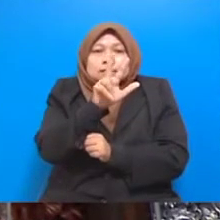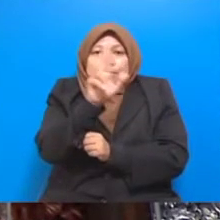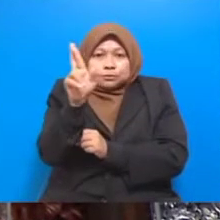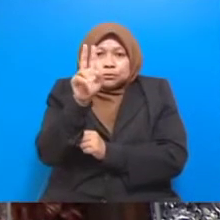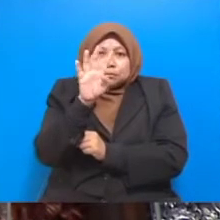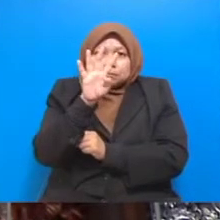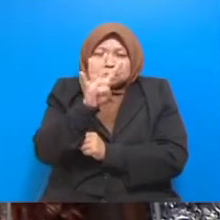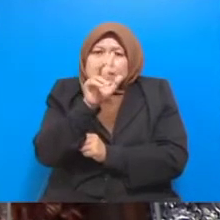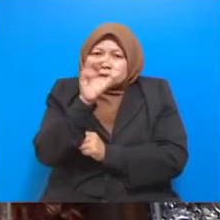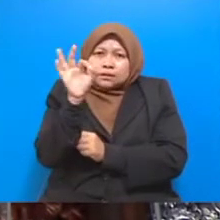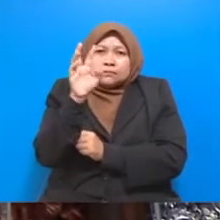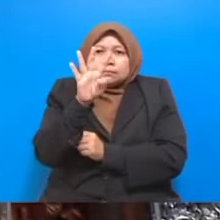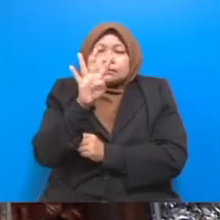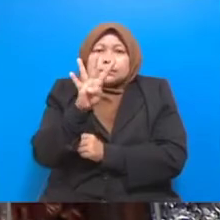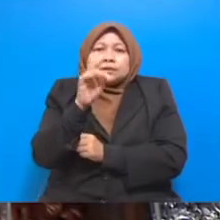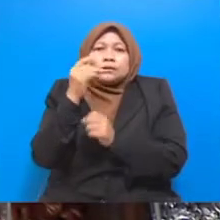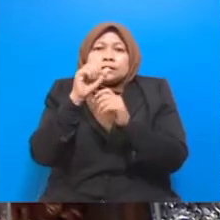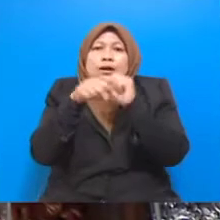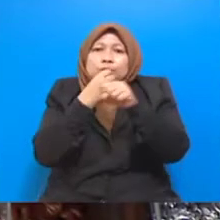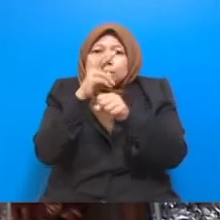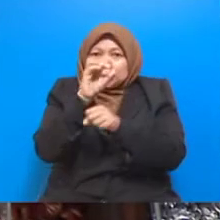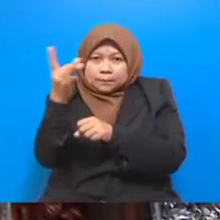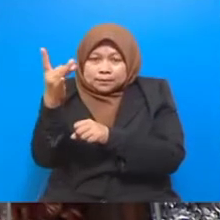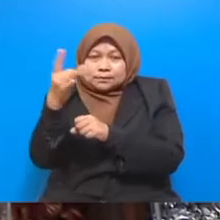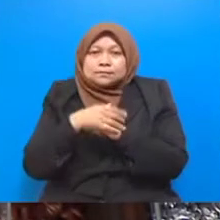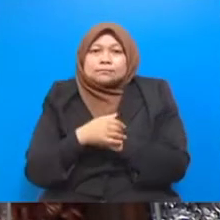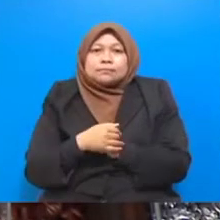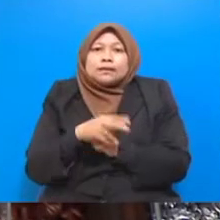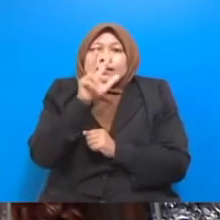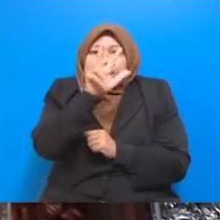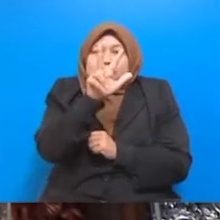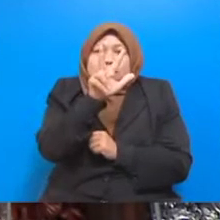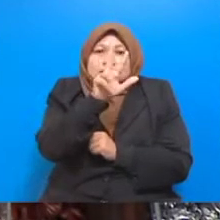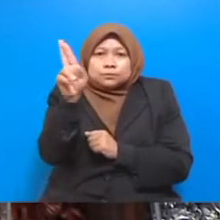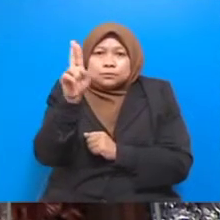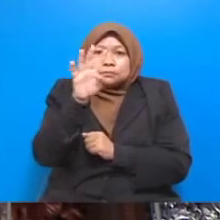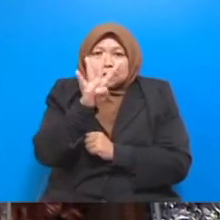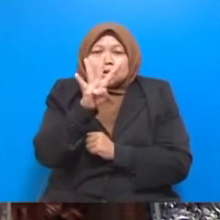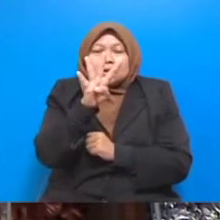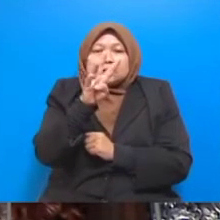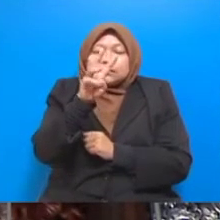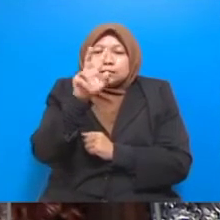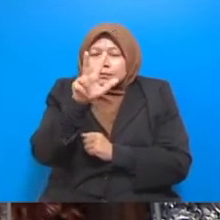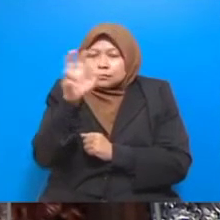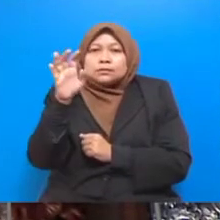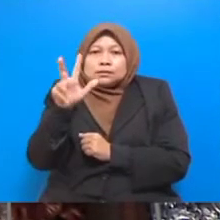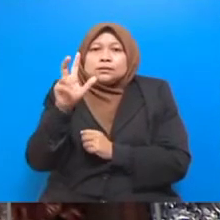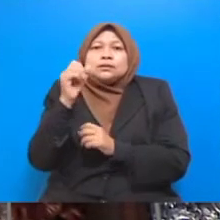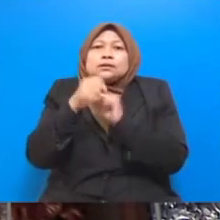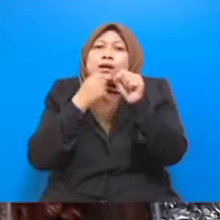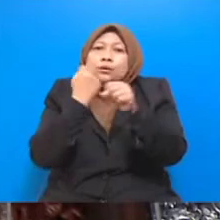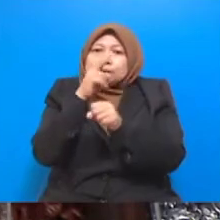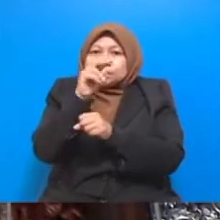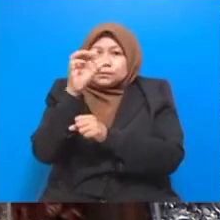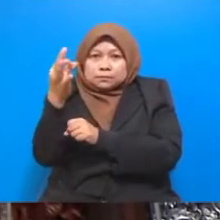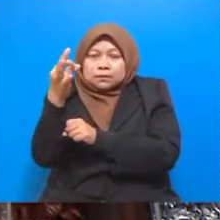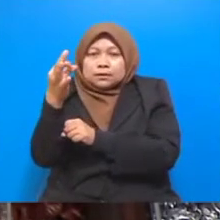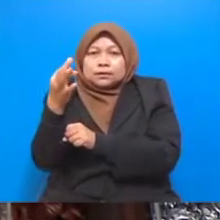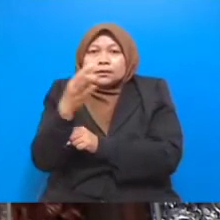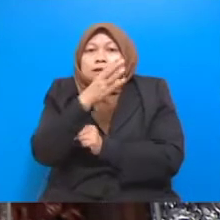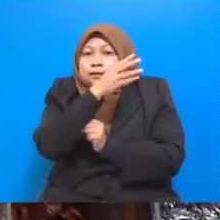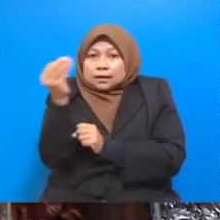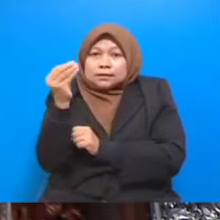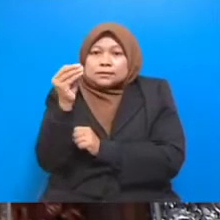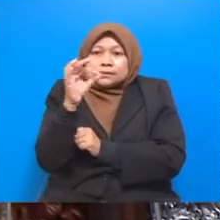3947 orang pada tahun 2018 3435 orang pada tahun 2019